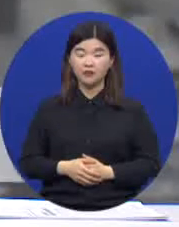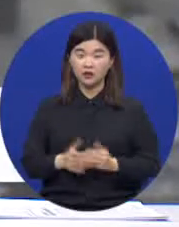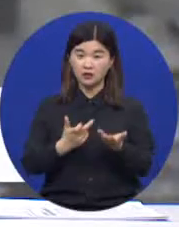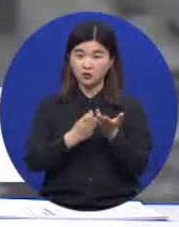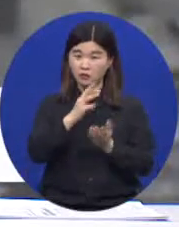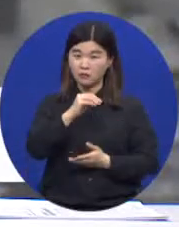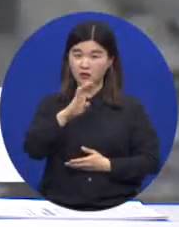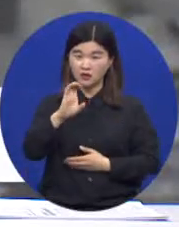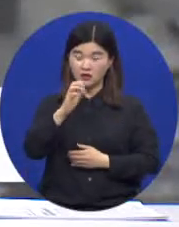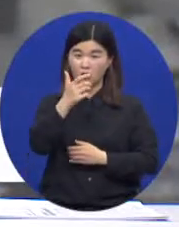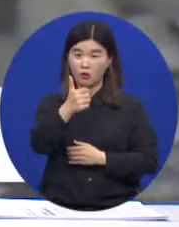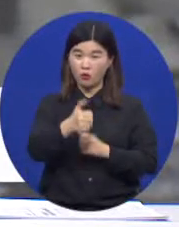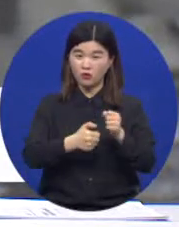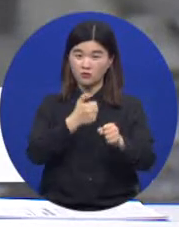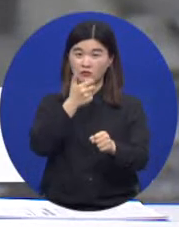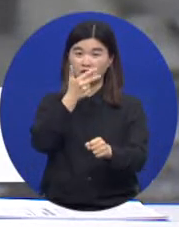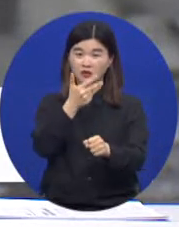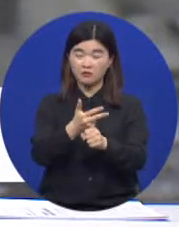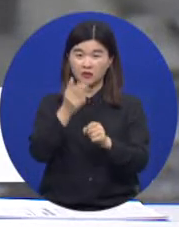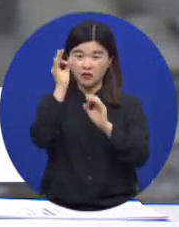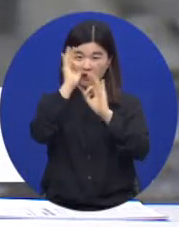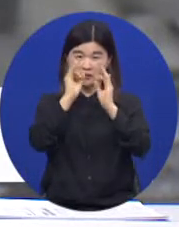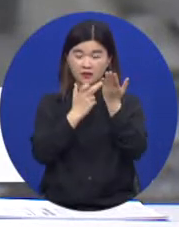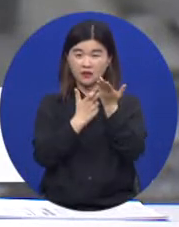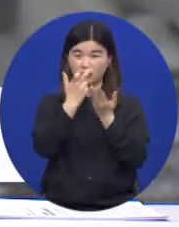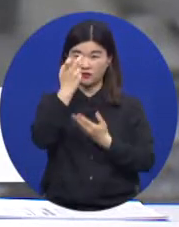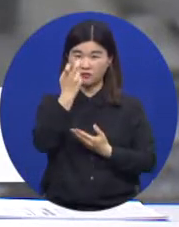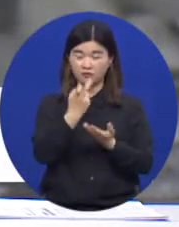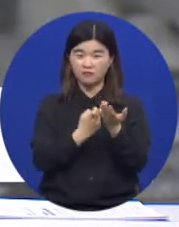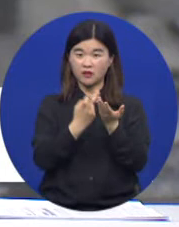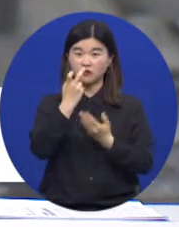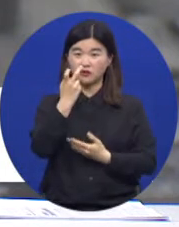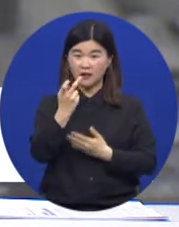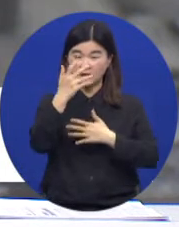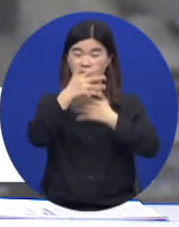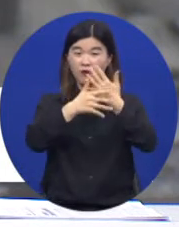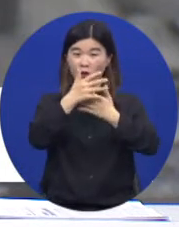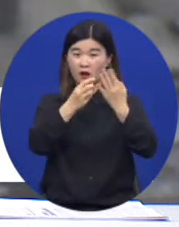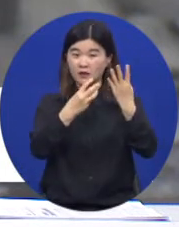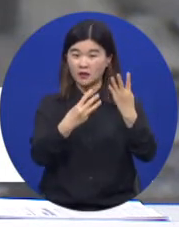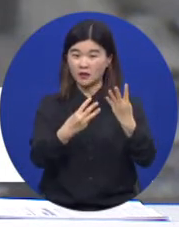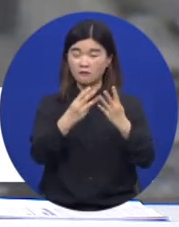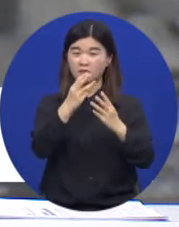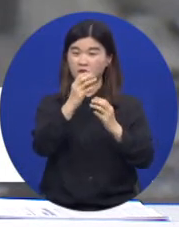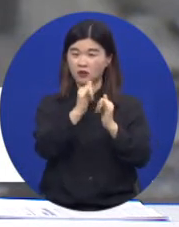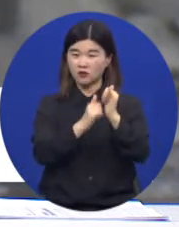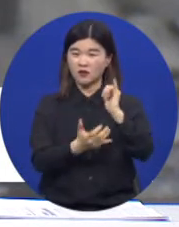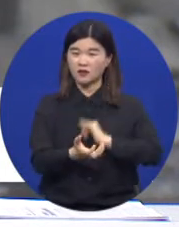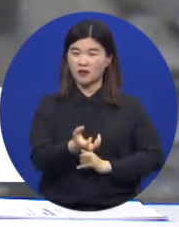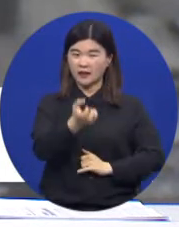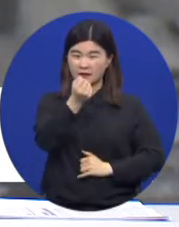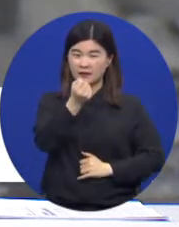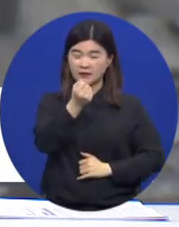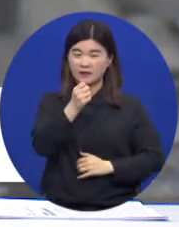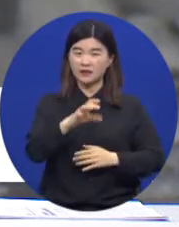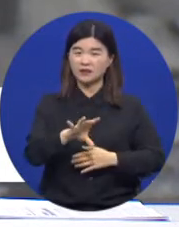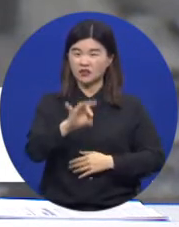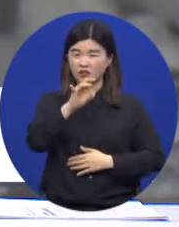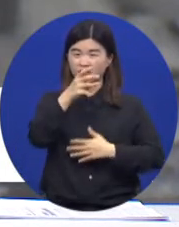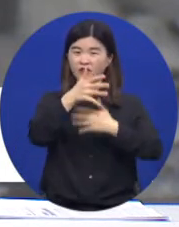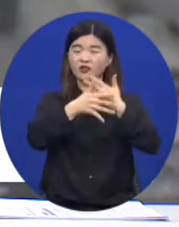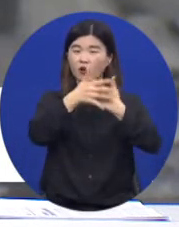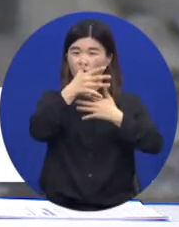제주 MBC가 57년 만에 발굴한 영화 한라산은 제주 4.3 사건을 다룬 소재로 다룬 첫